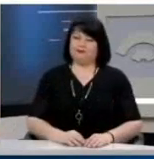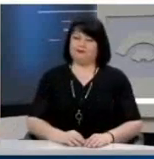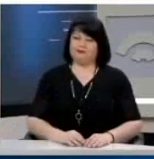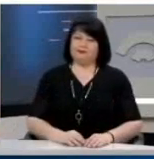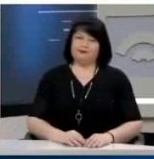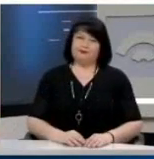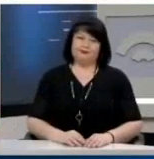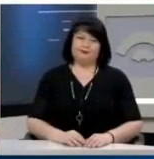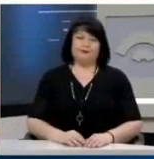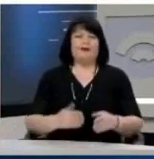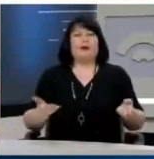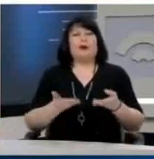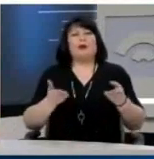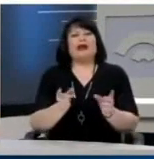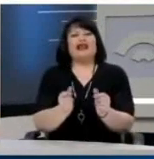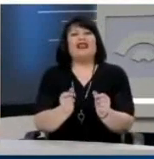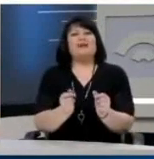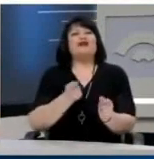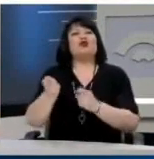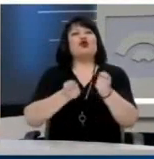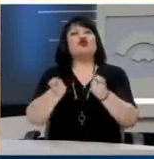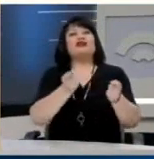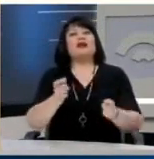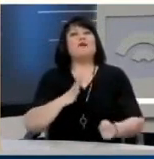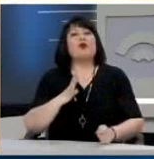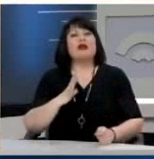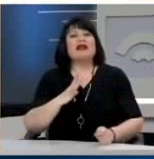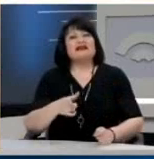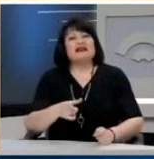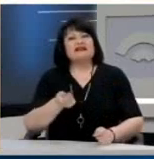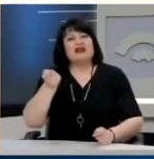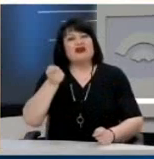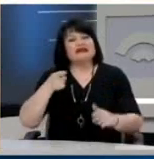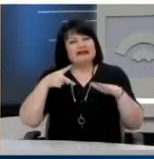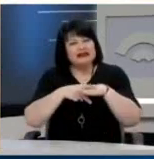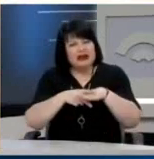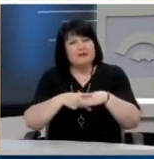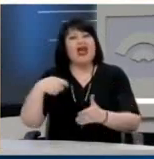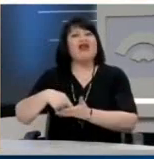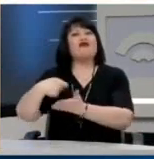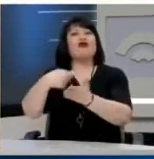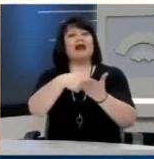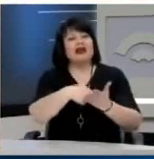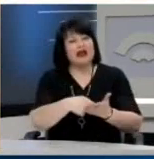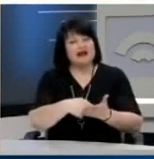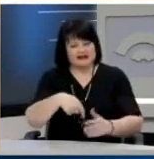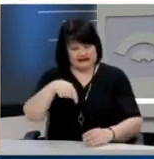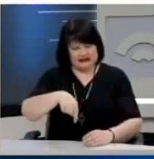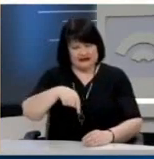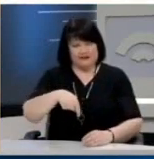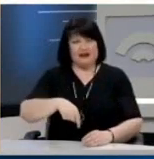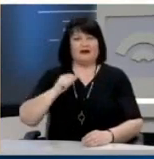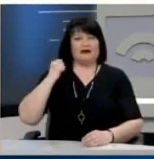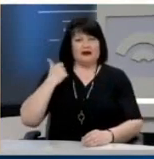οι ευνοϊκές ρυθμίσεις για τα χρέη των πολιτών σε ασφαλιστικά ταμεία και στην εφορία που σήμερα